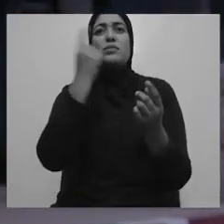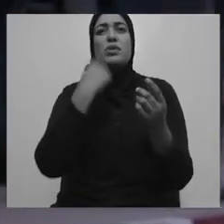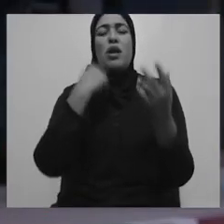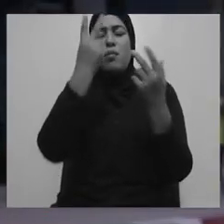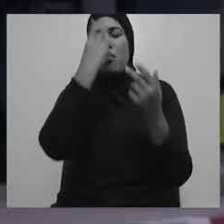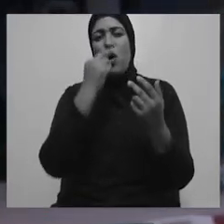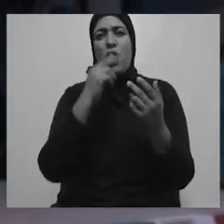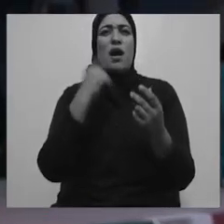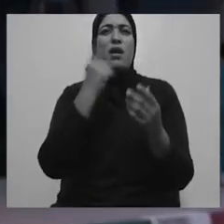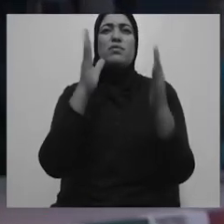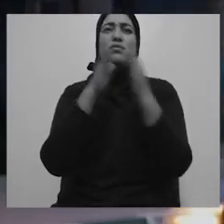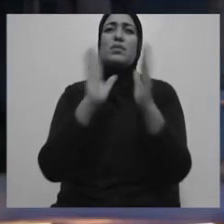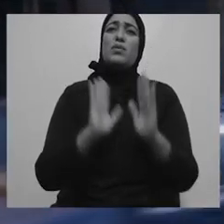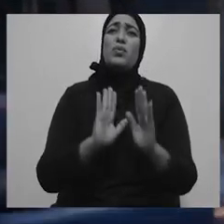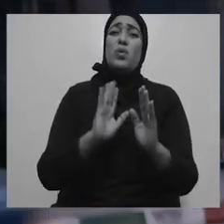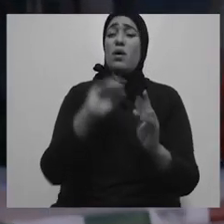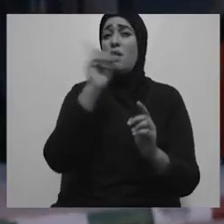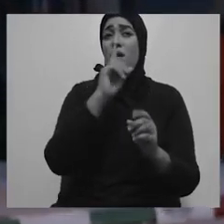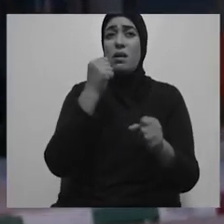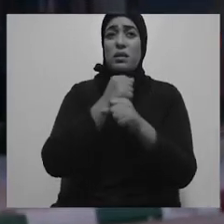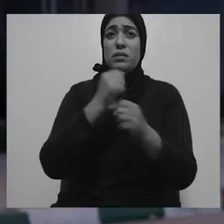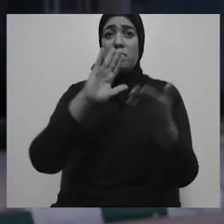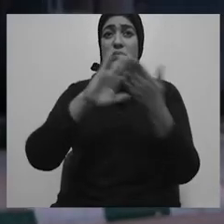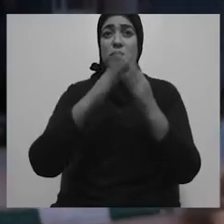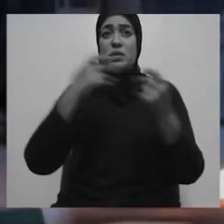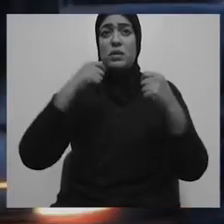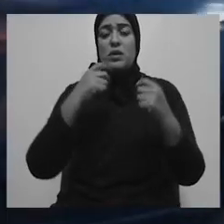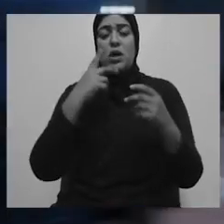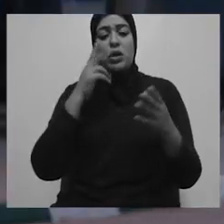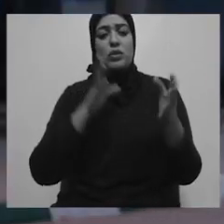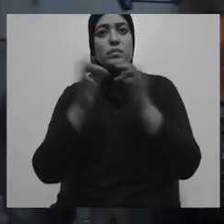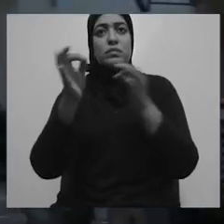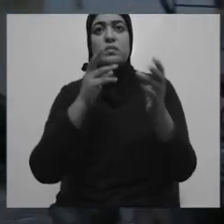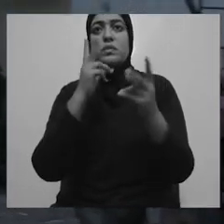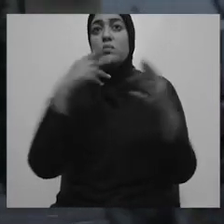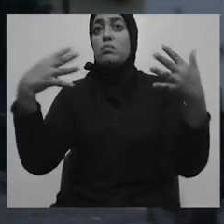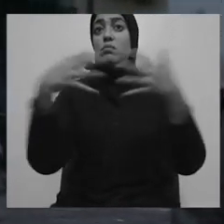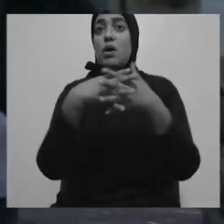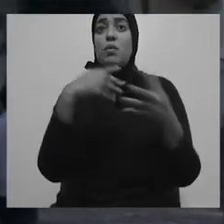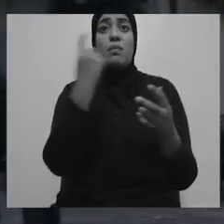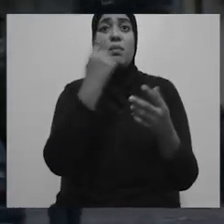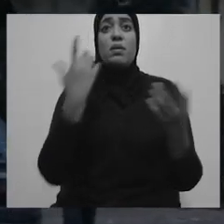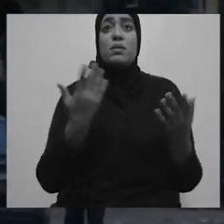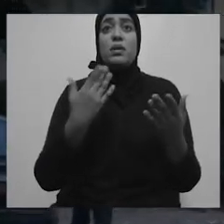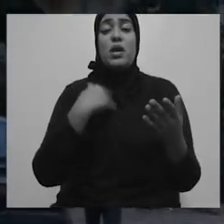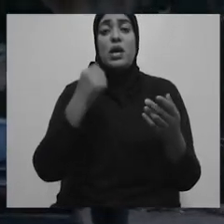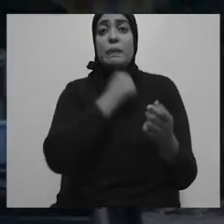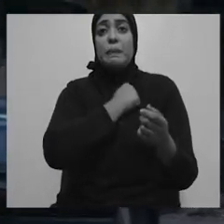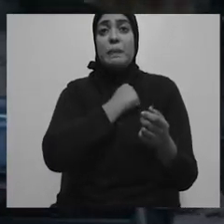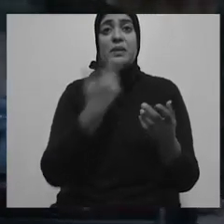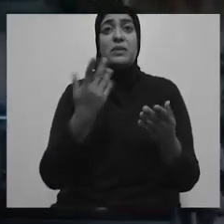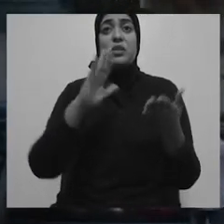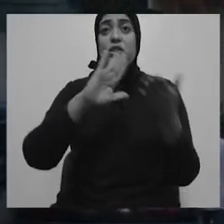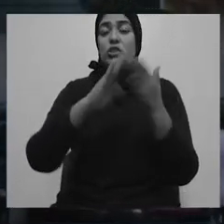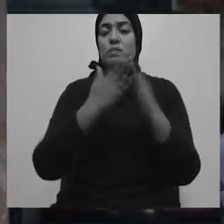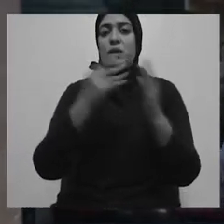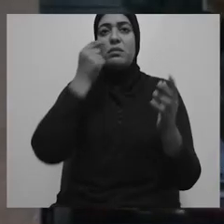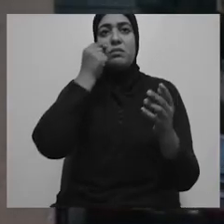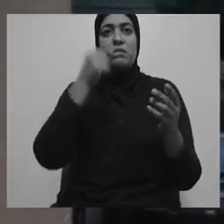des connaissances qu'elle a acquise tout au long des différents ateliers organisés au sein de l'initiative pour un pack